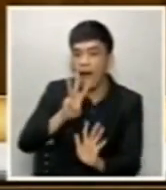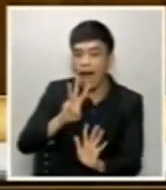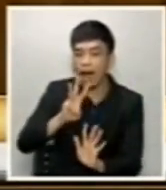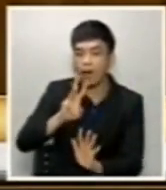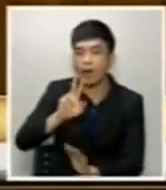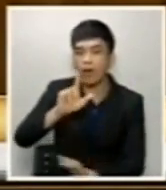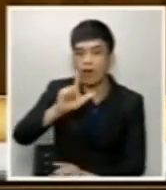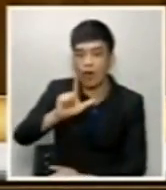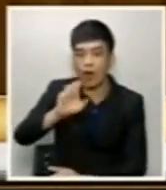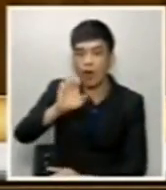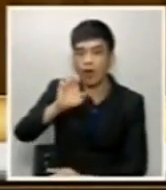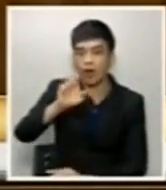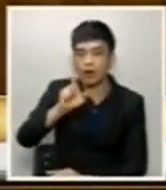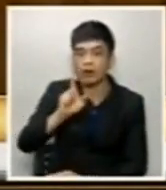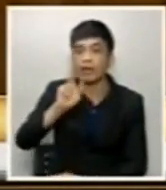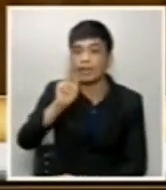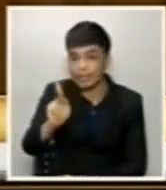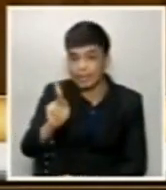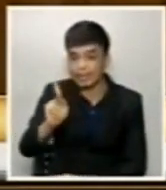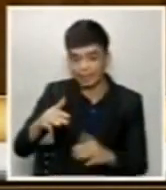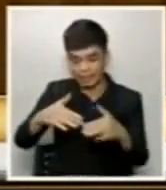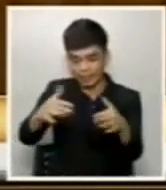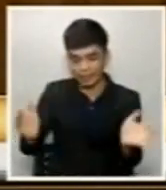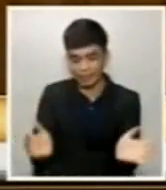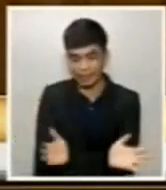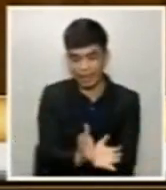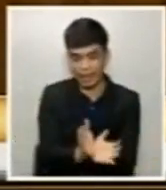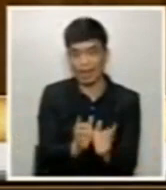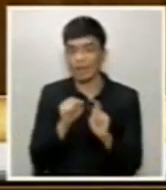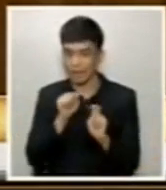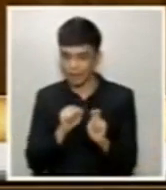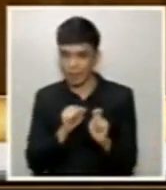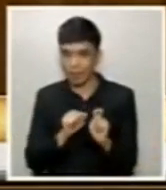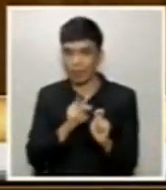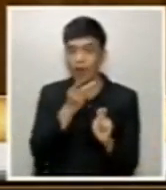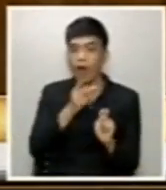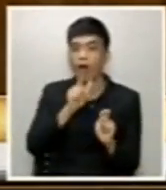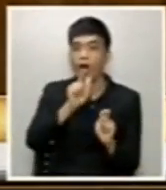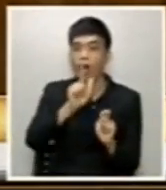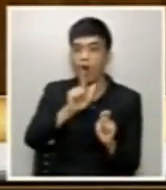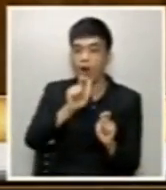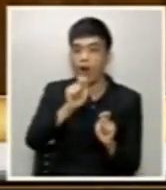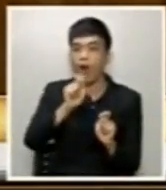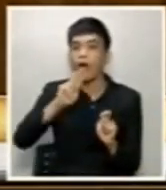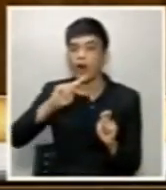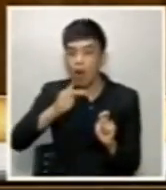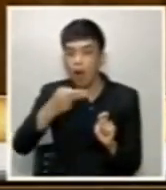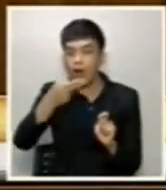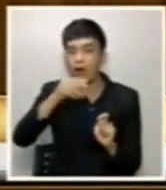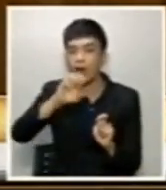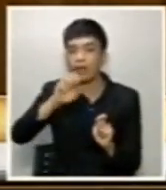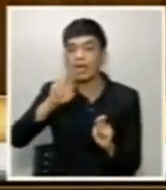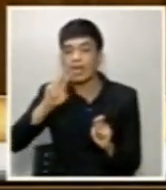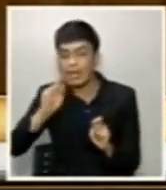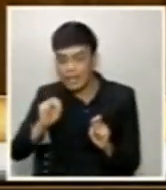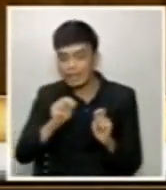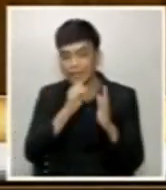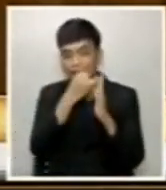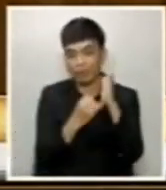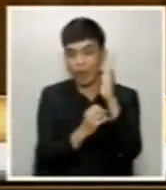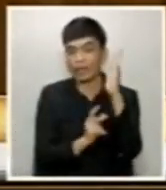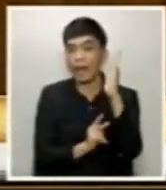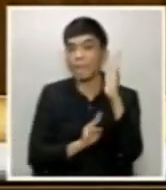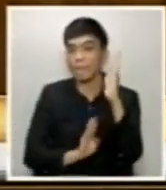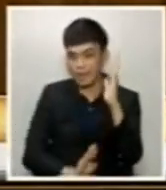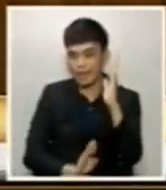การอ่างเก็บน้ำคลองหินนะครับตำบลคลองหินอำเภออ่าวลึกจังหวัดกระบี่นะครับซึ่งมีแผนงานก่